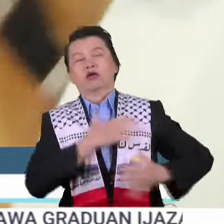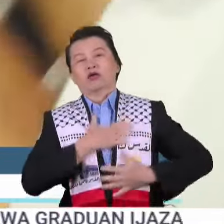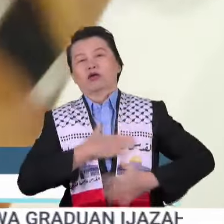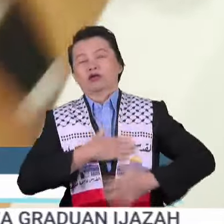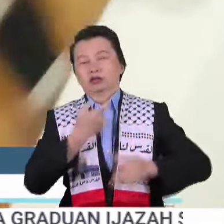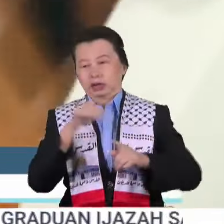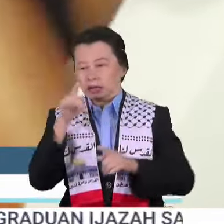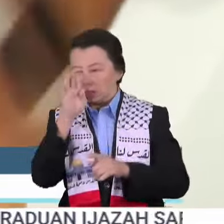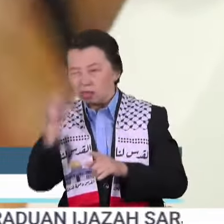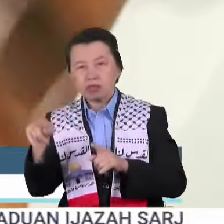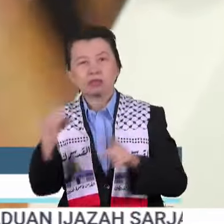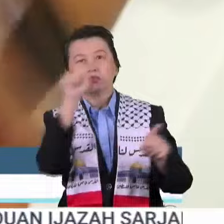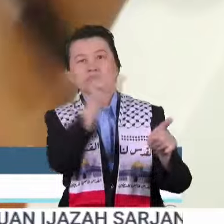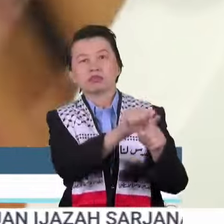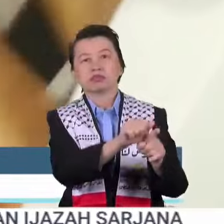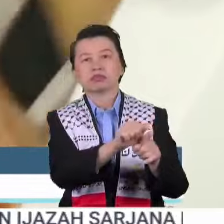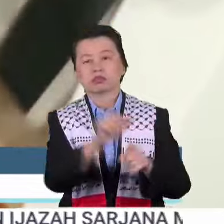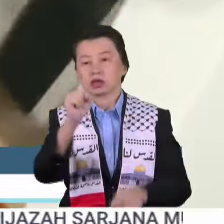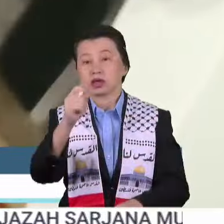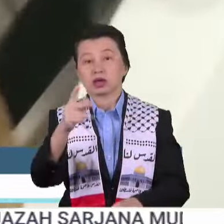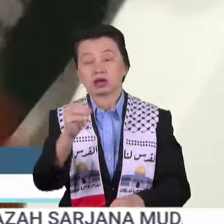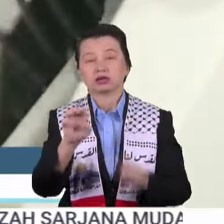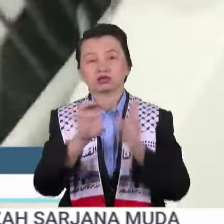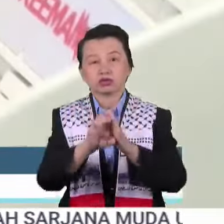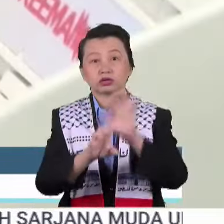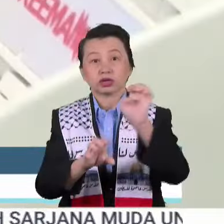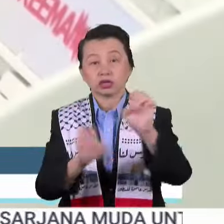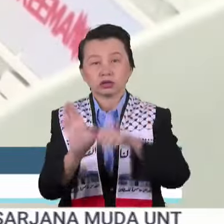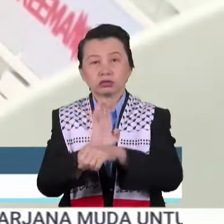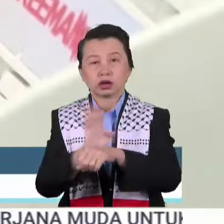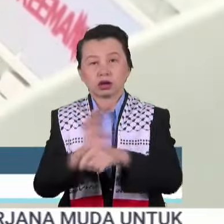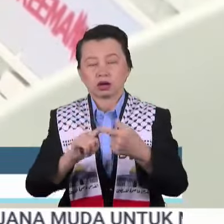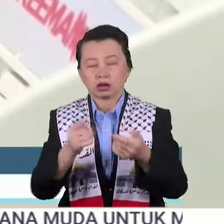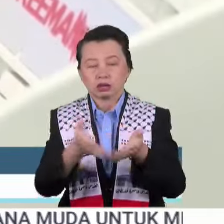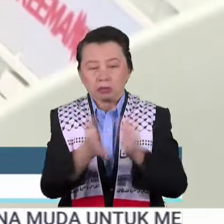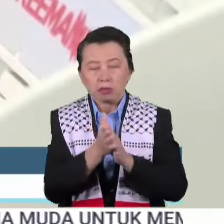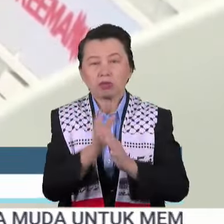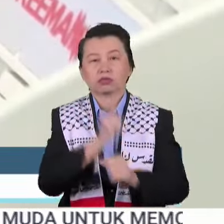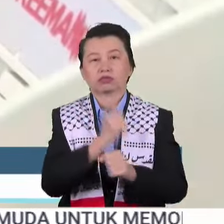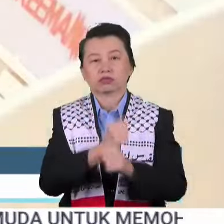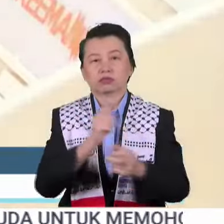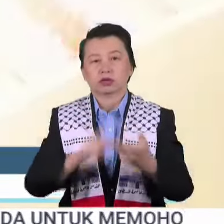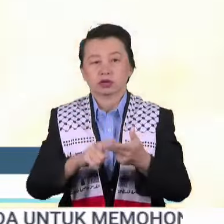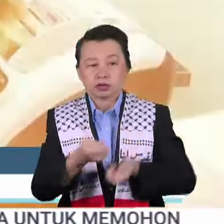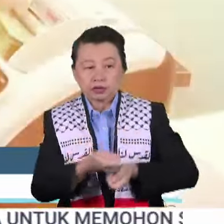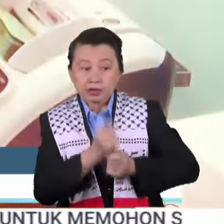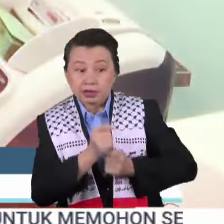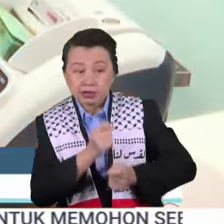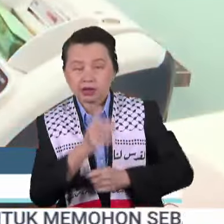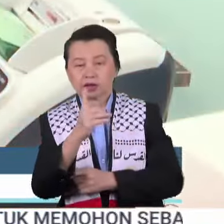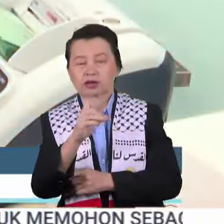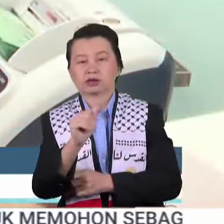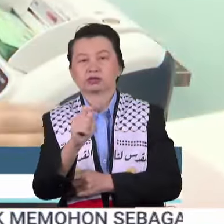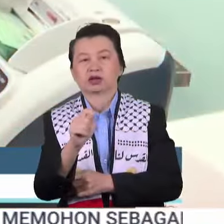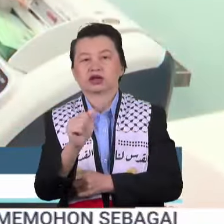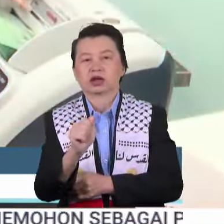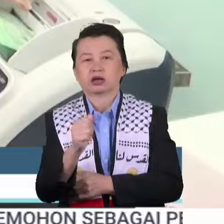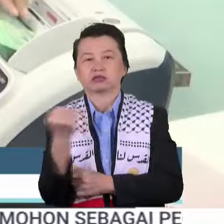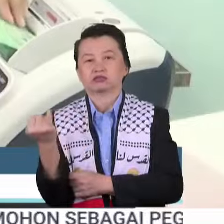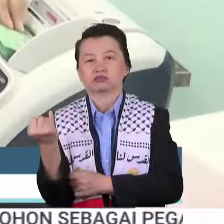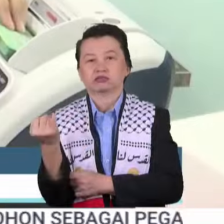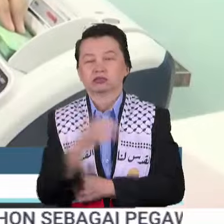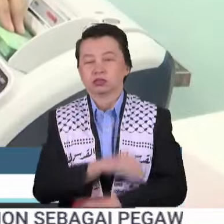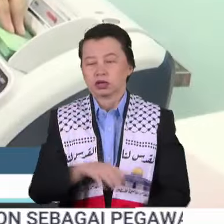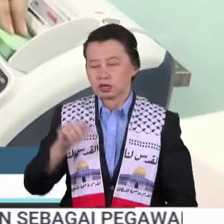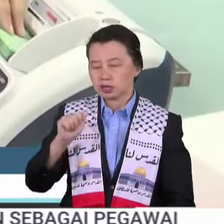daripada penipuan pelbagai skim seperti e-dagang, permohonan pekerjaan dan pancingan data. ABM